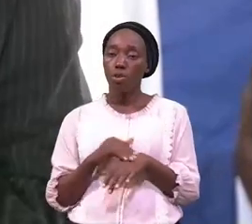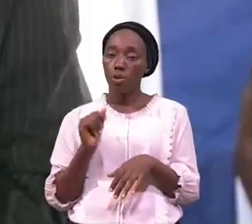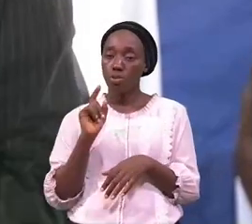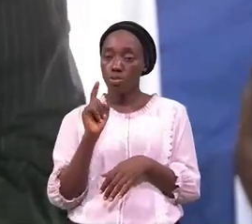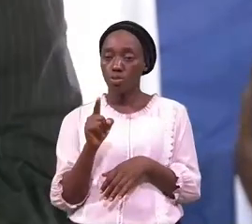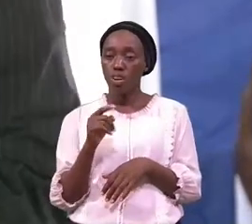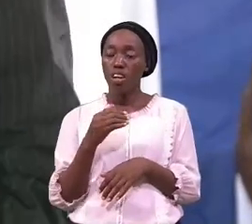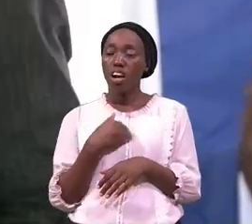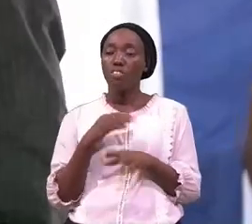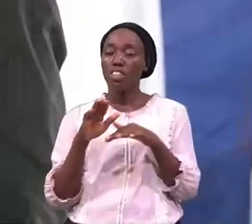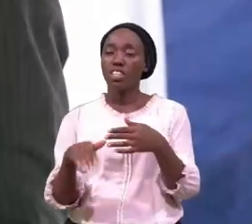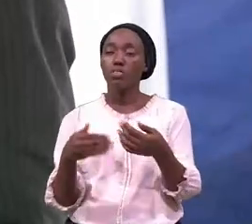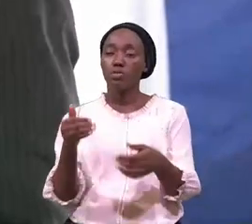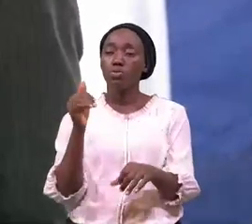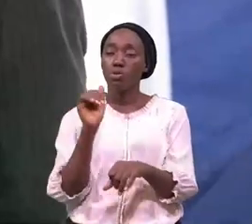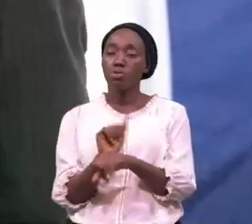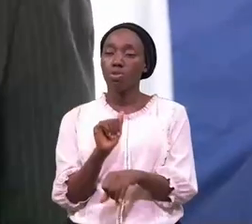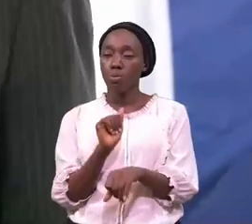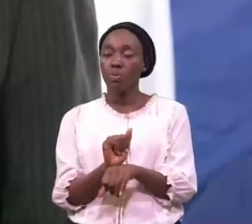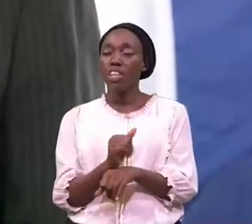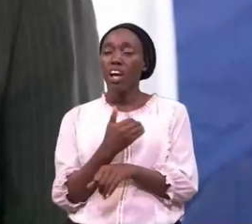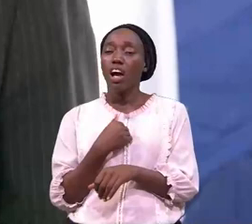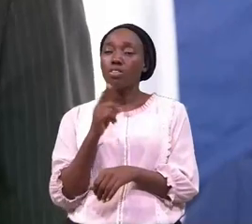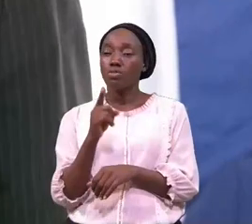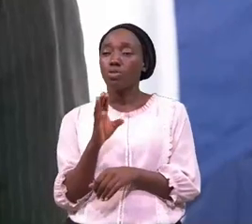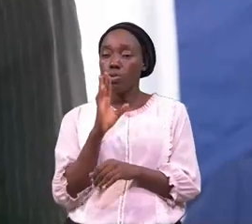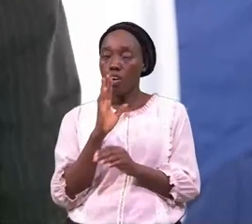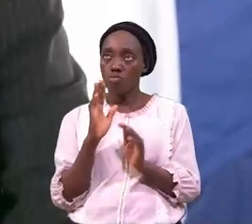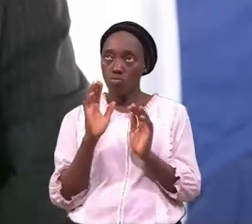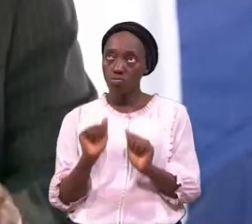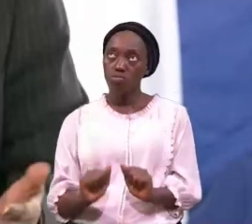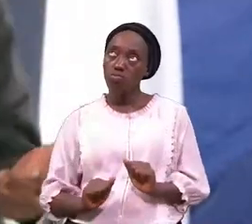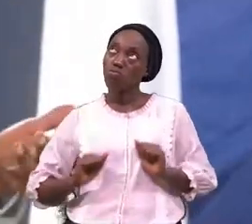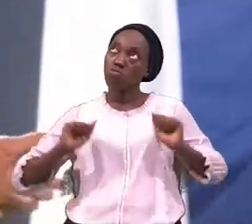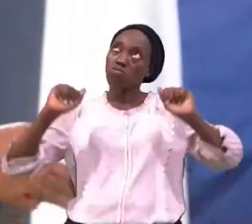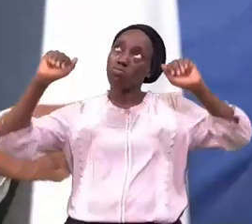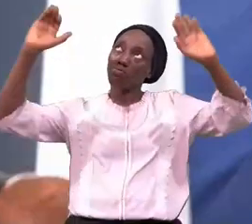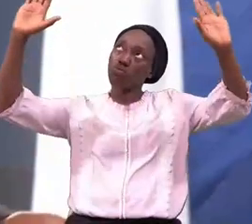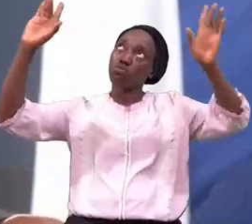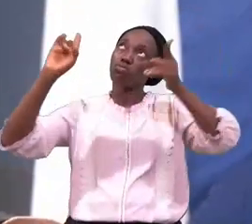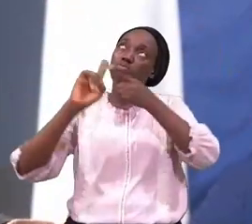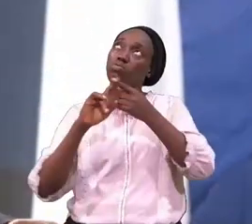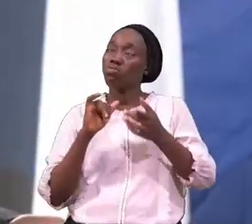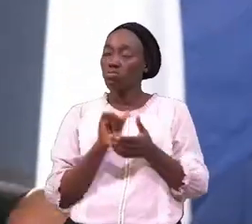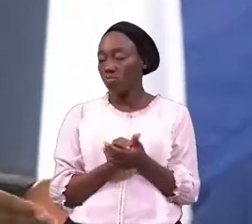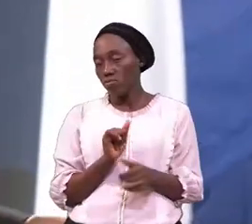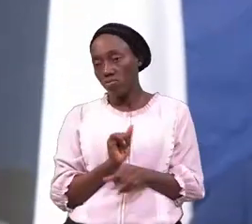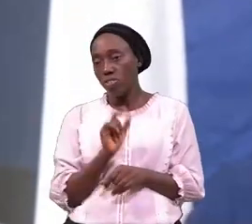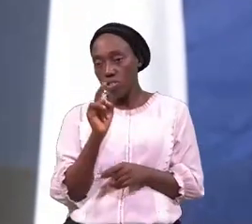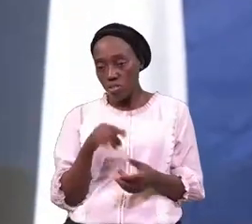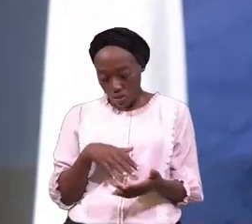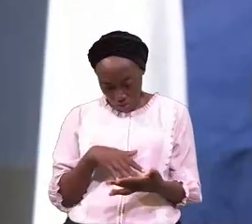et il t'a commissionné, et tu es consacré à cette commission, et tu étudies, et